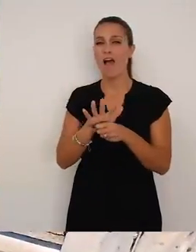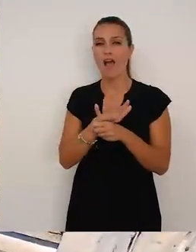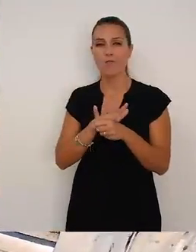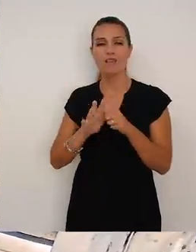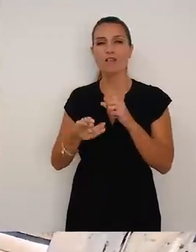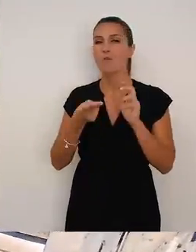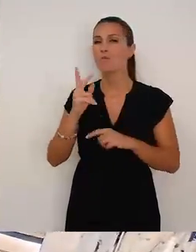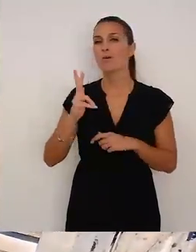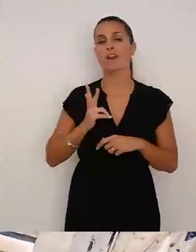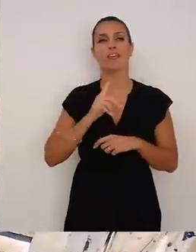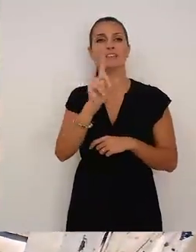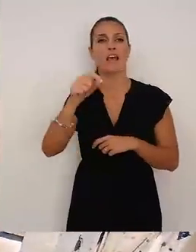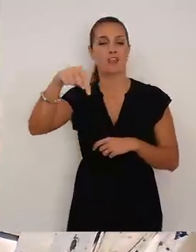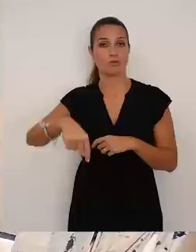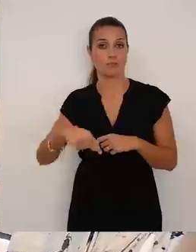Salento meridionale.